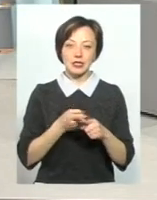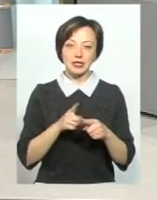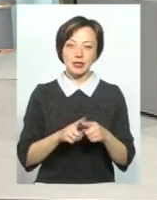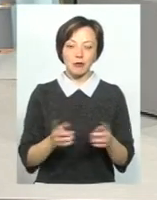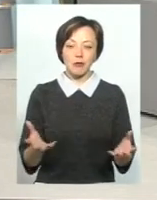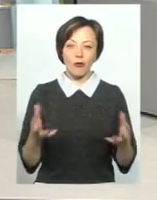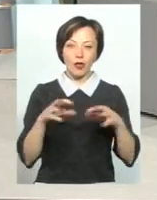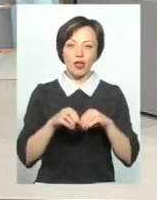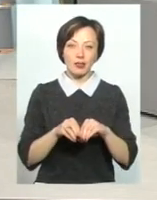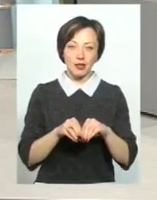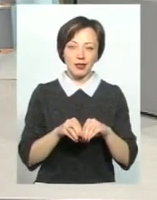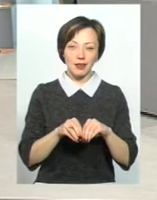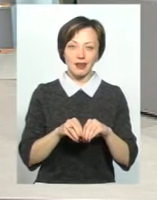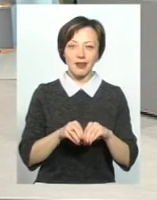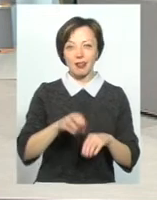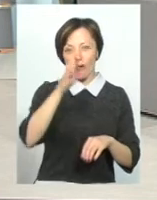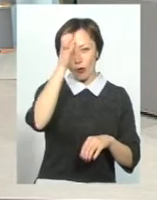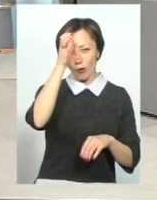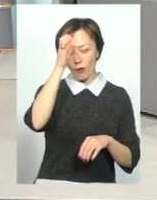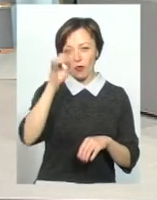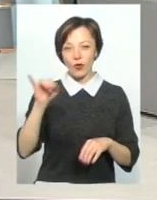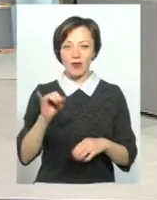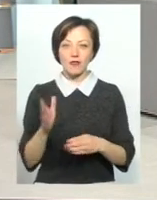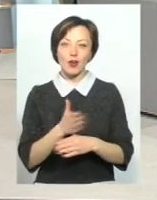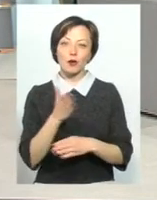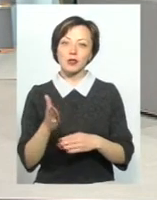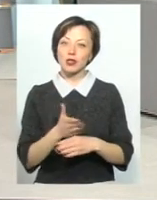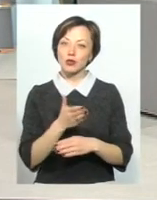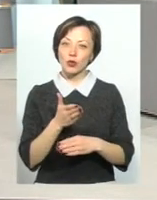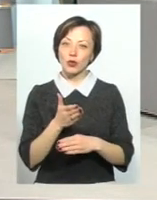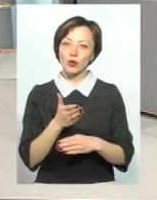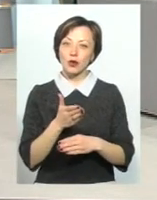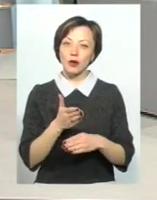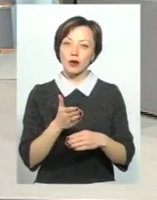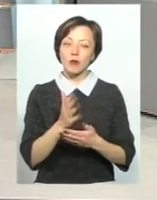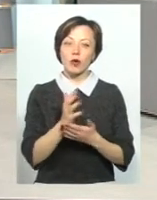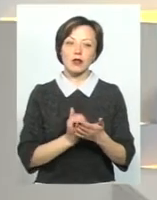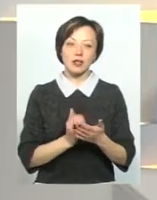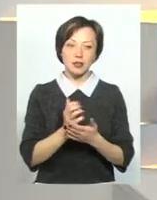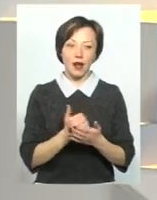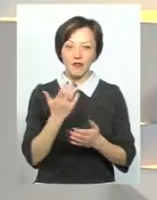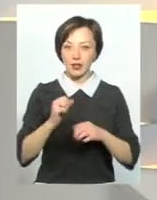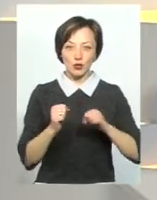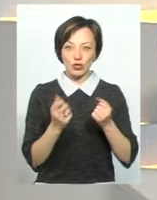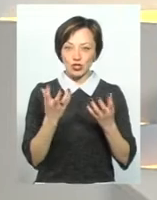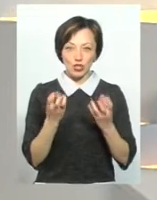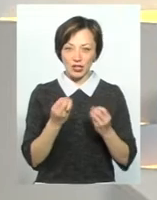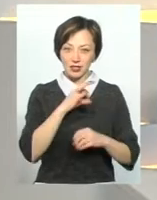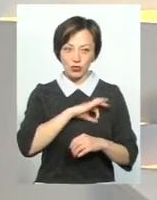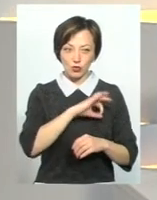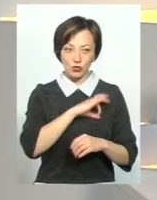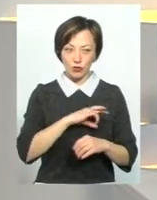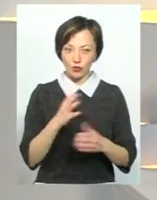таке поєднання наукового і виробничого потенціалу. А то ви дружите, але ще не